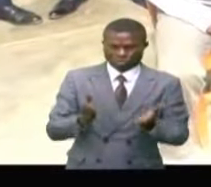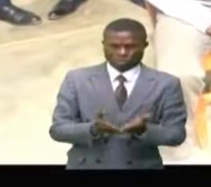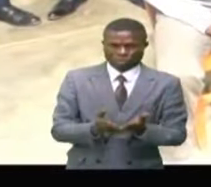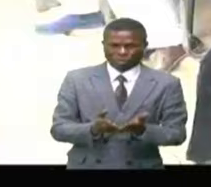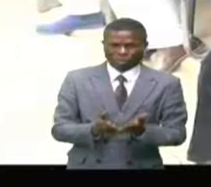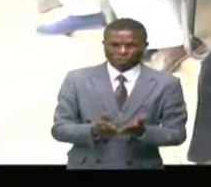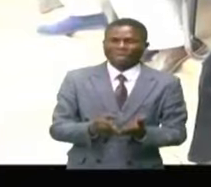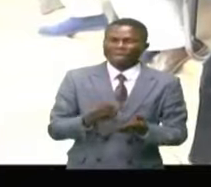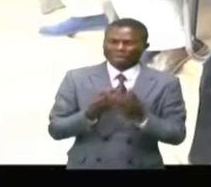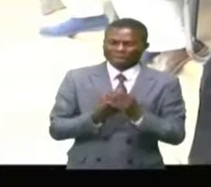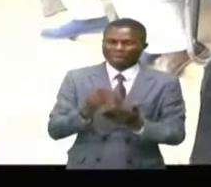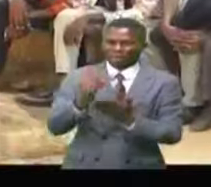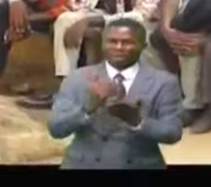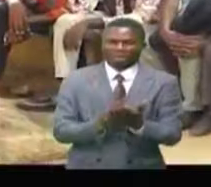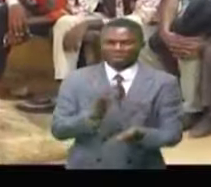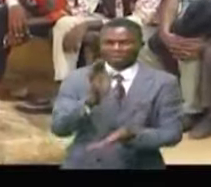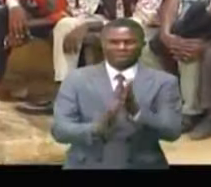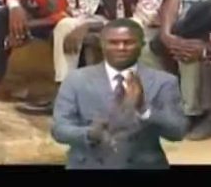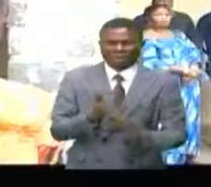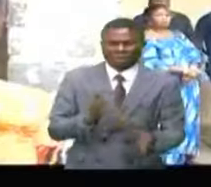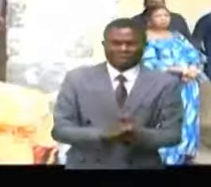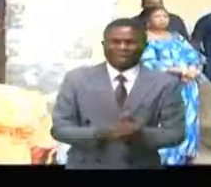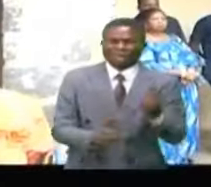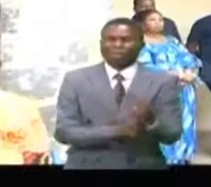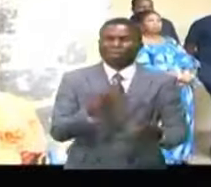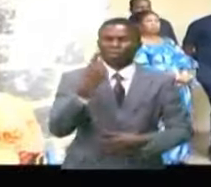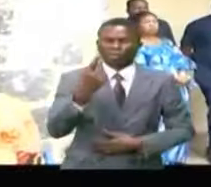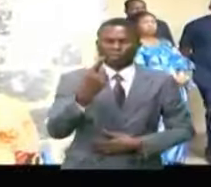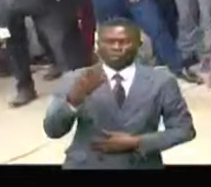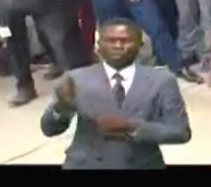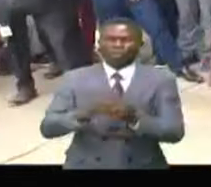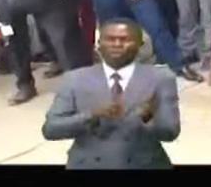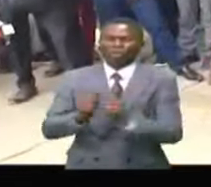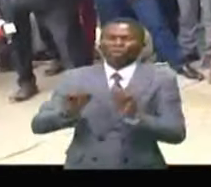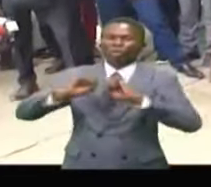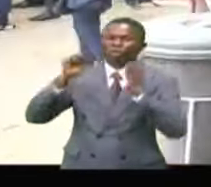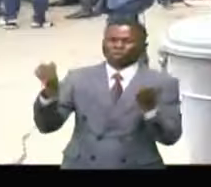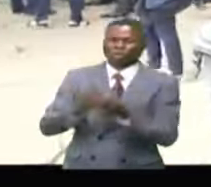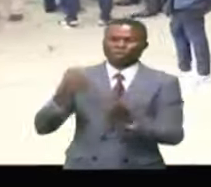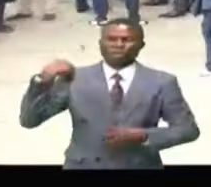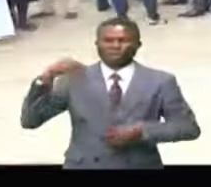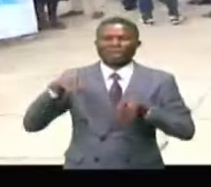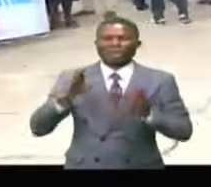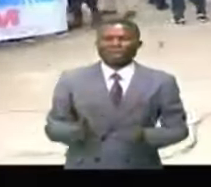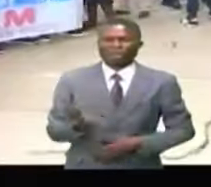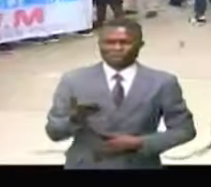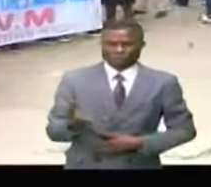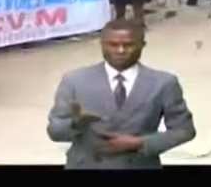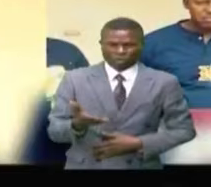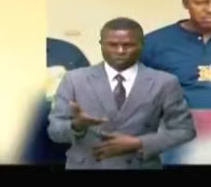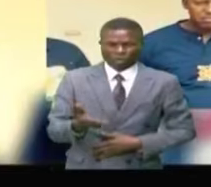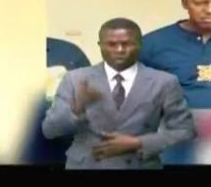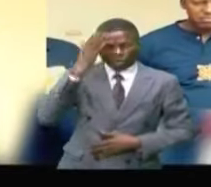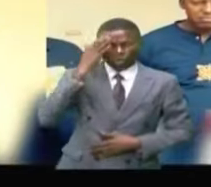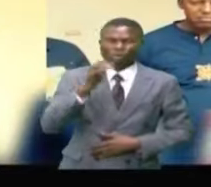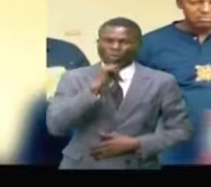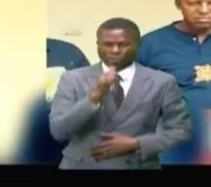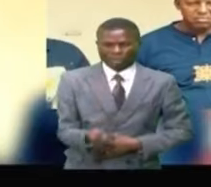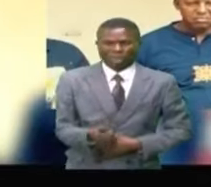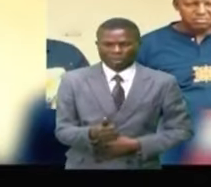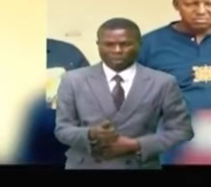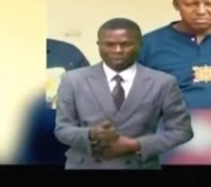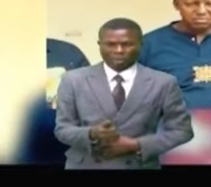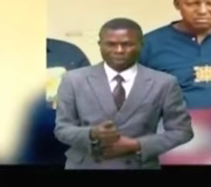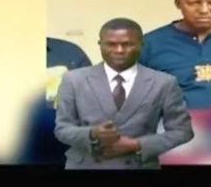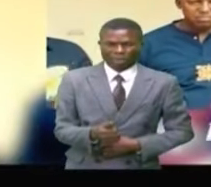à l'enrichissement sans cause d'un particulier au détriment d'une société de l'État congolais. On ne sait plus faire